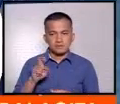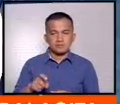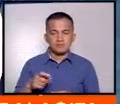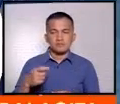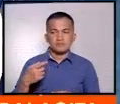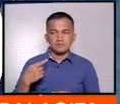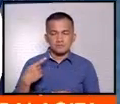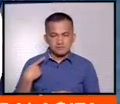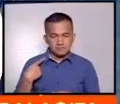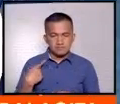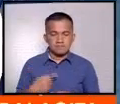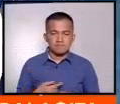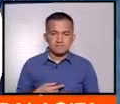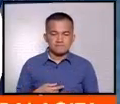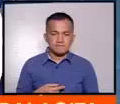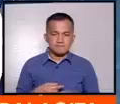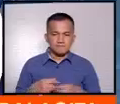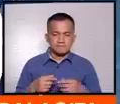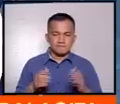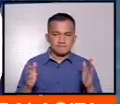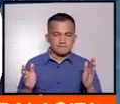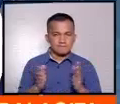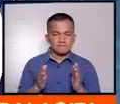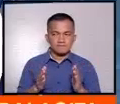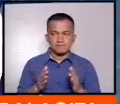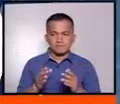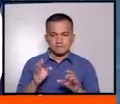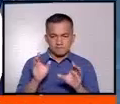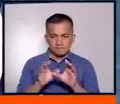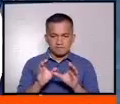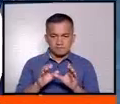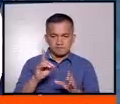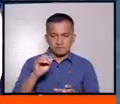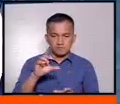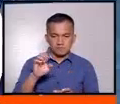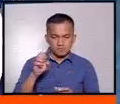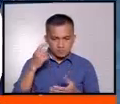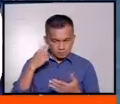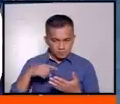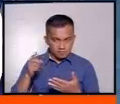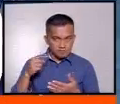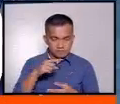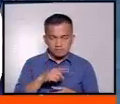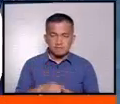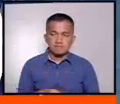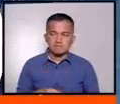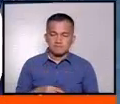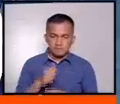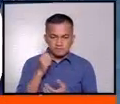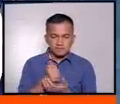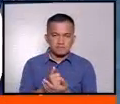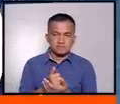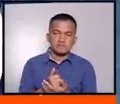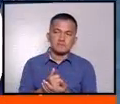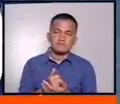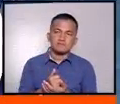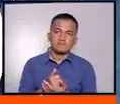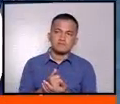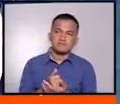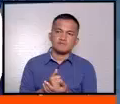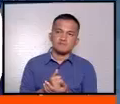meron ding katapat yan na certification sa dole na sila na-inspect, inaprubahan